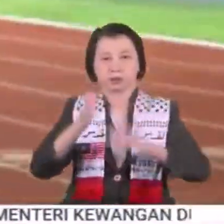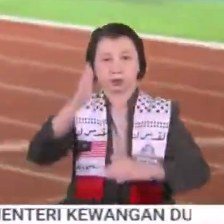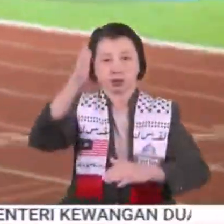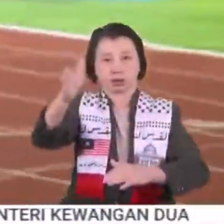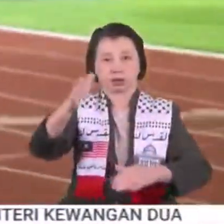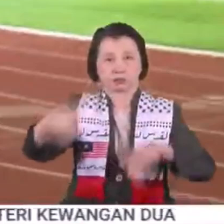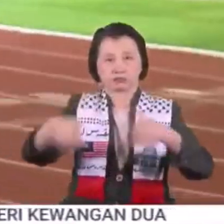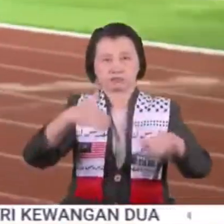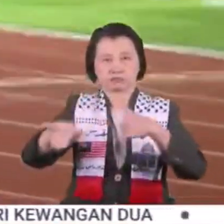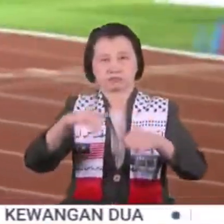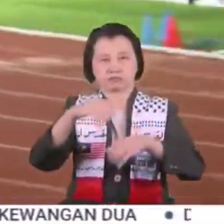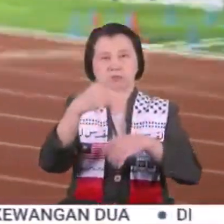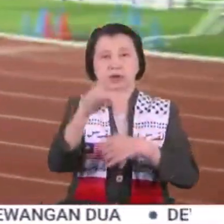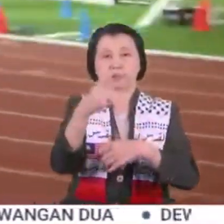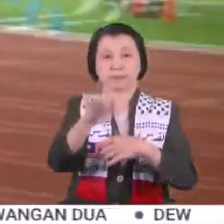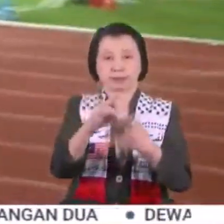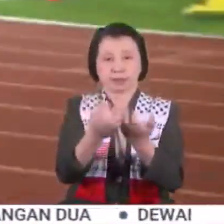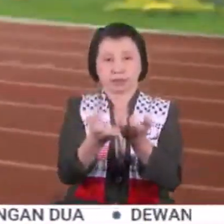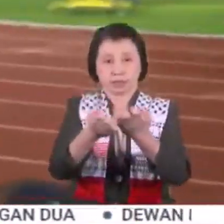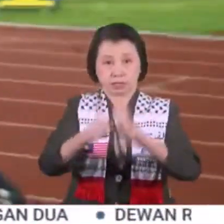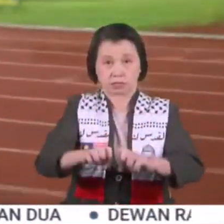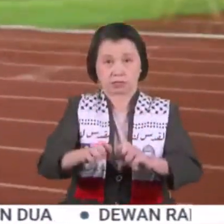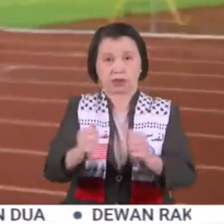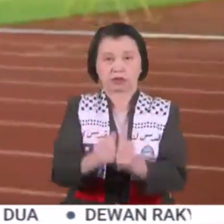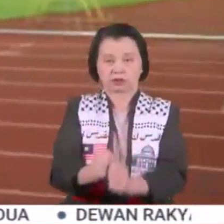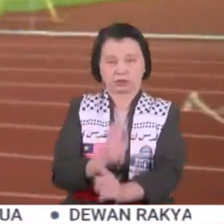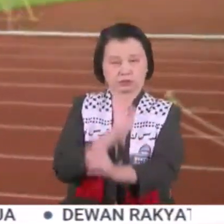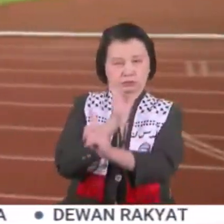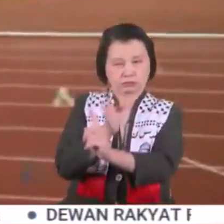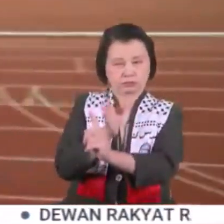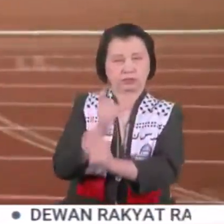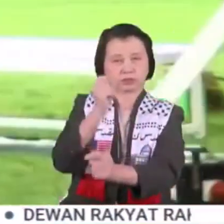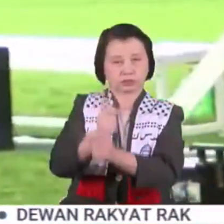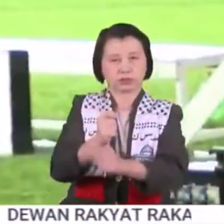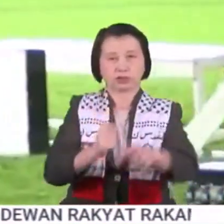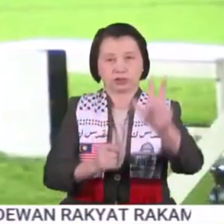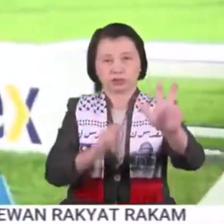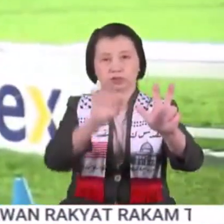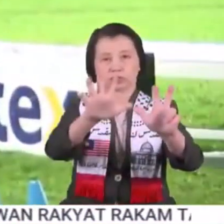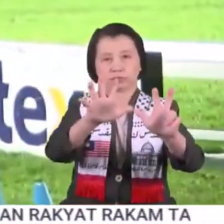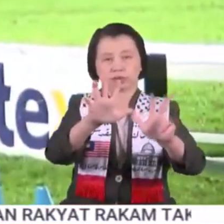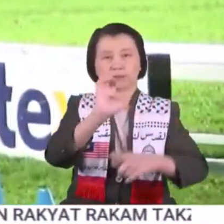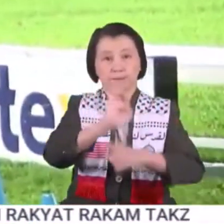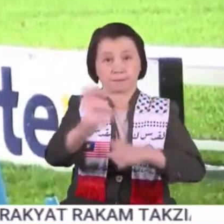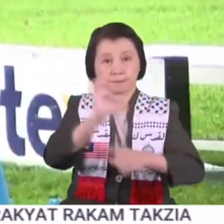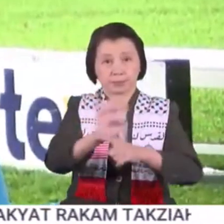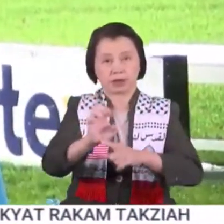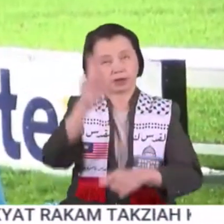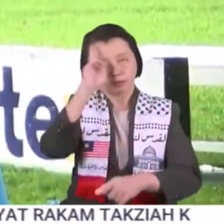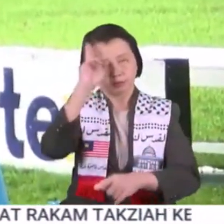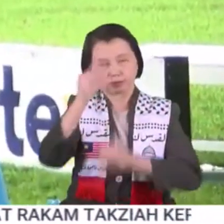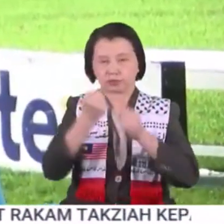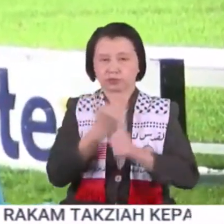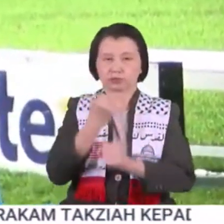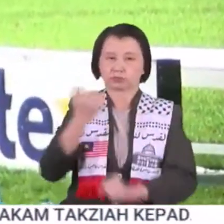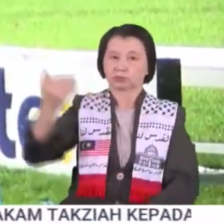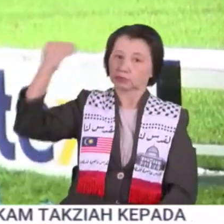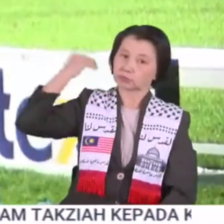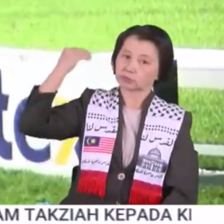bakal beraksi dalam 18 acara dengan sasaran yang ditetapkan 35 pingat emas seperti tahun lalu.